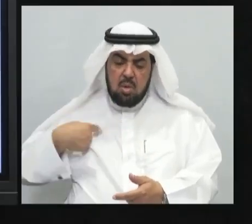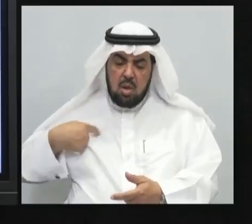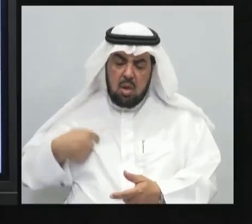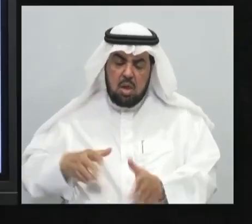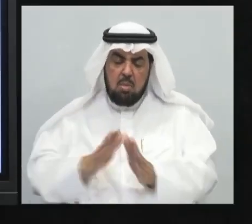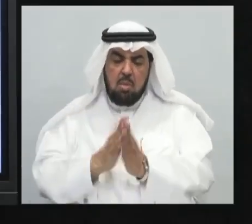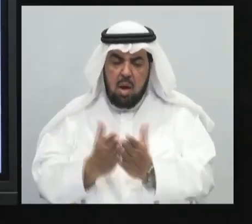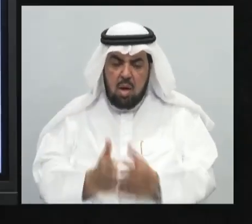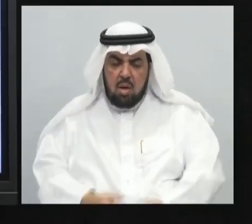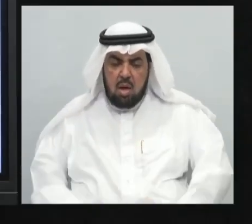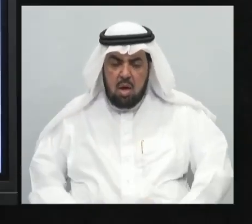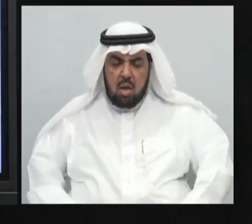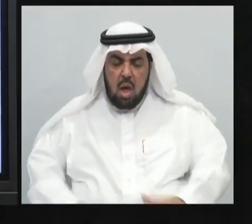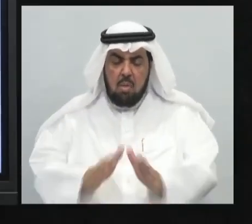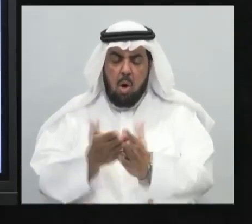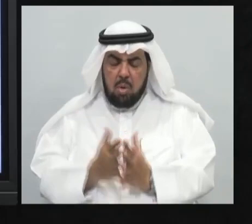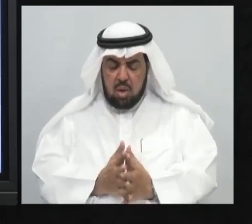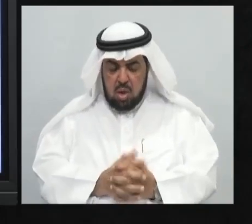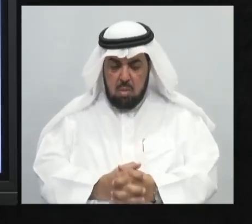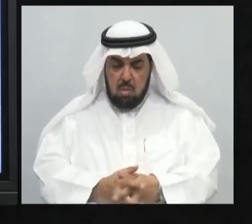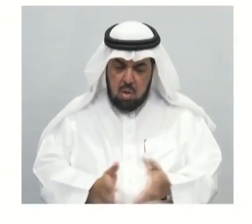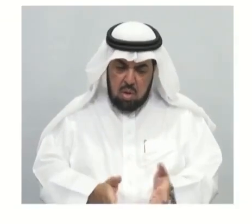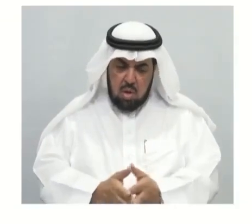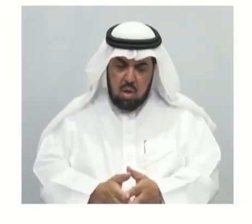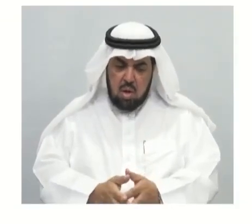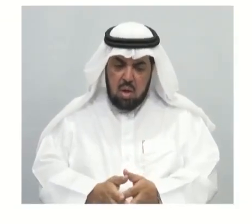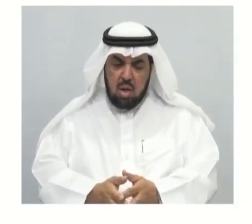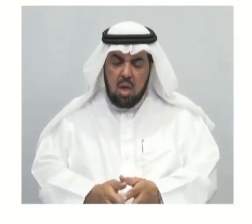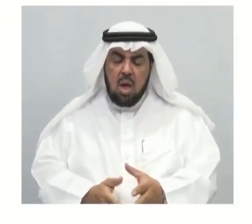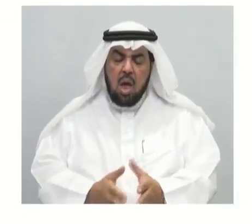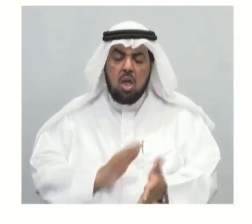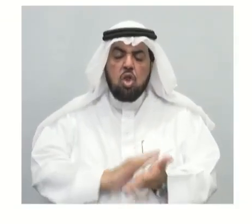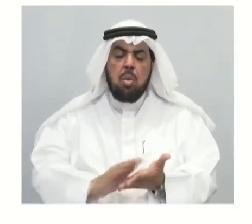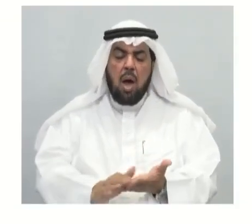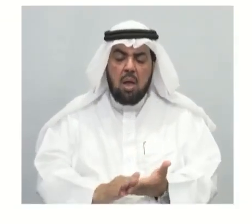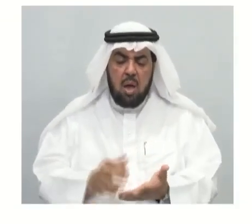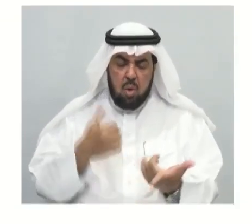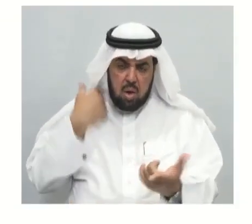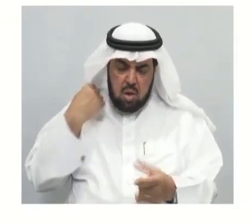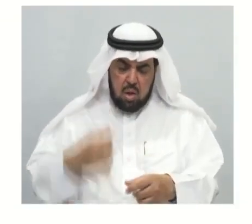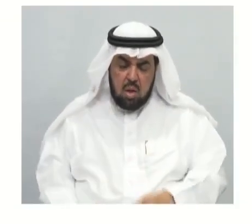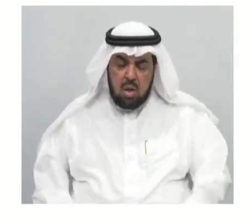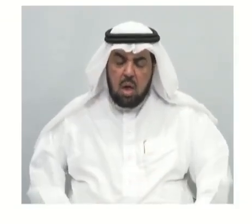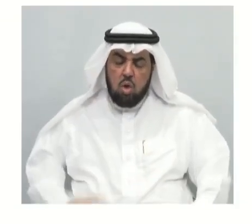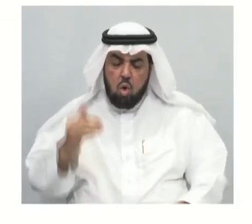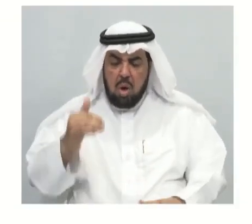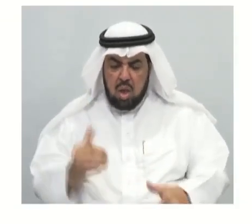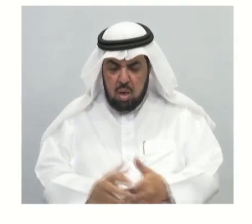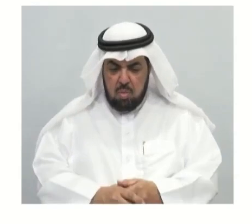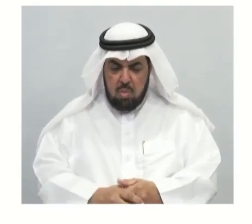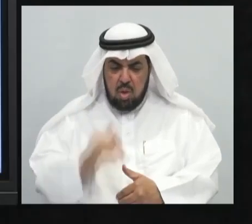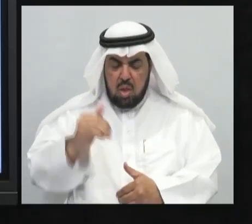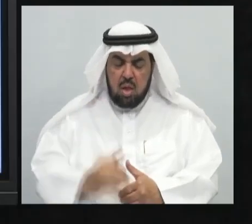الكتاب او هذه المجله وبعد ذلك دار النشر هذه القائمه تكون مرتبه